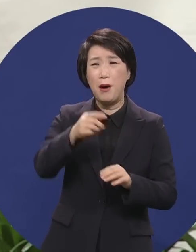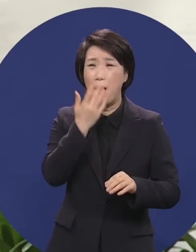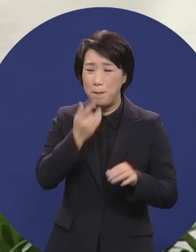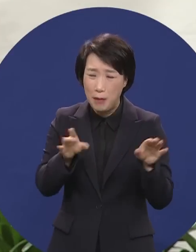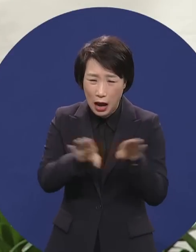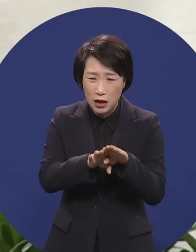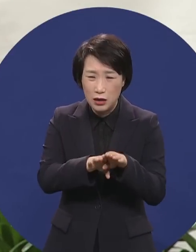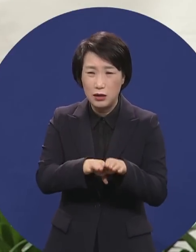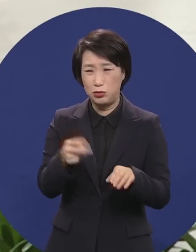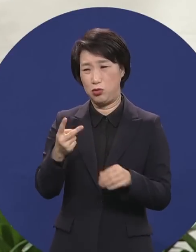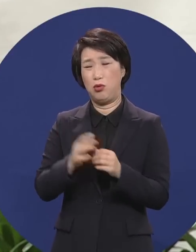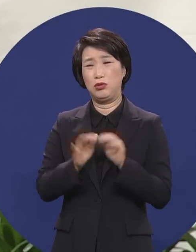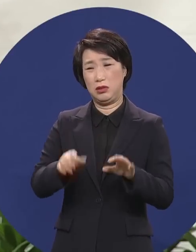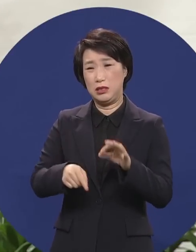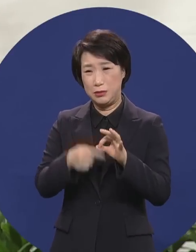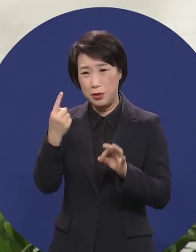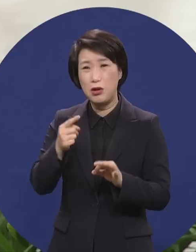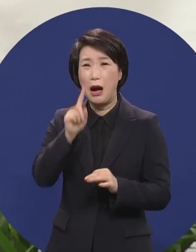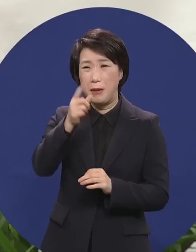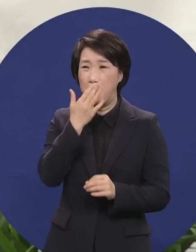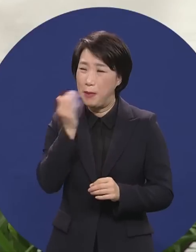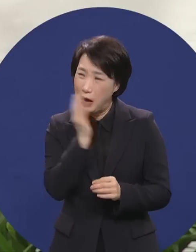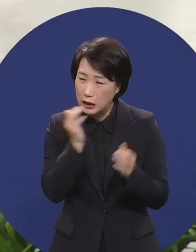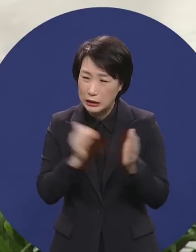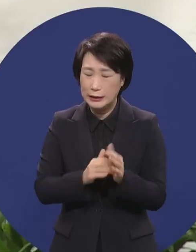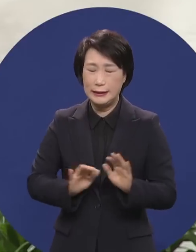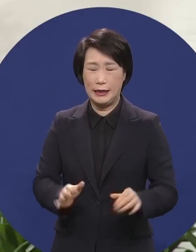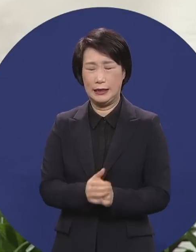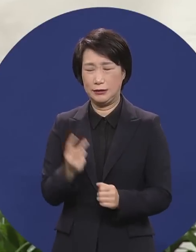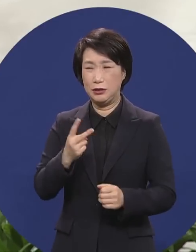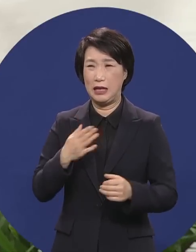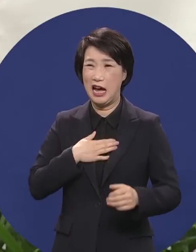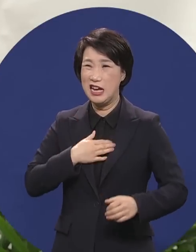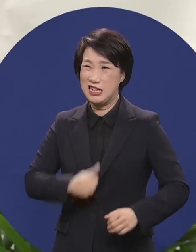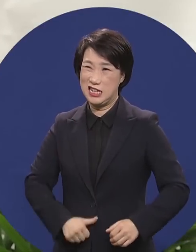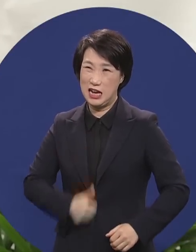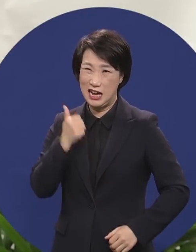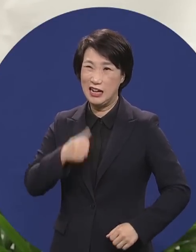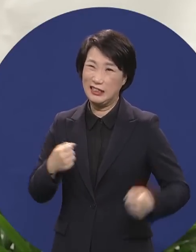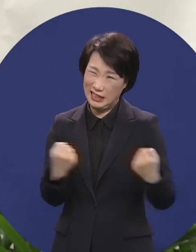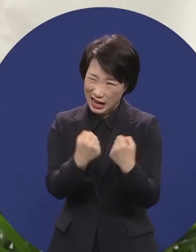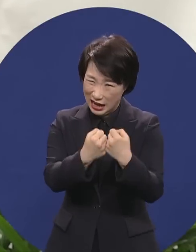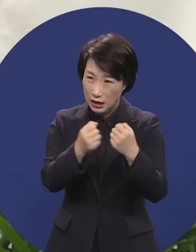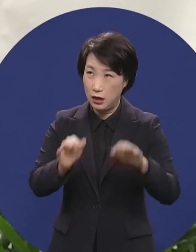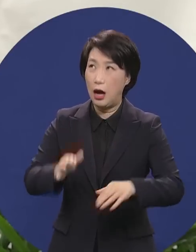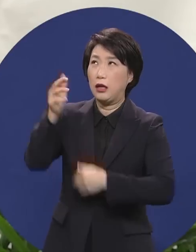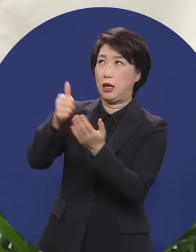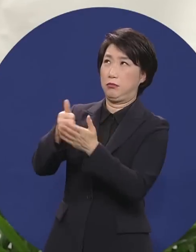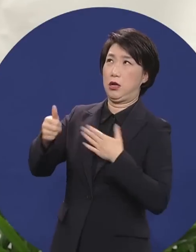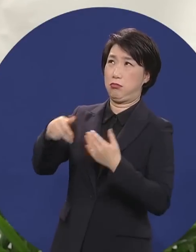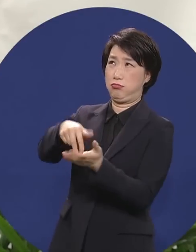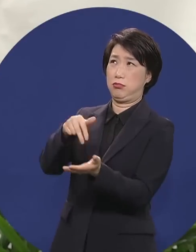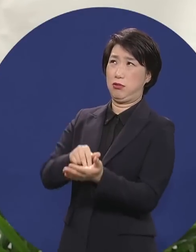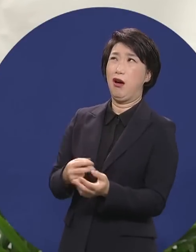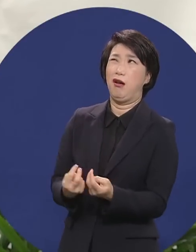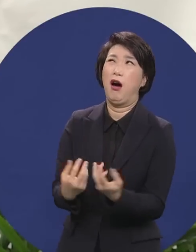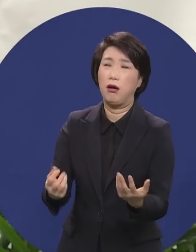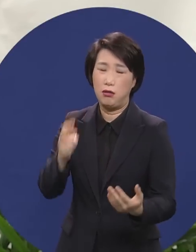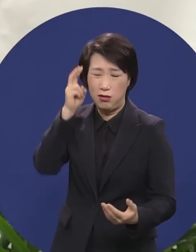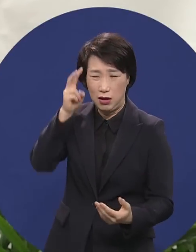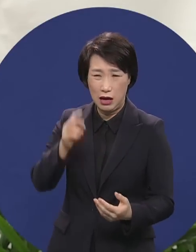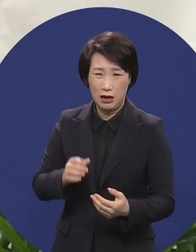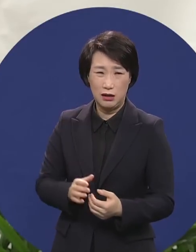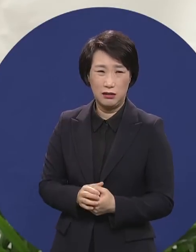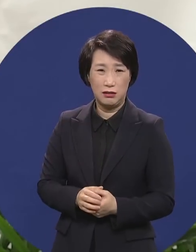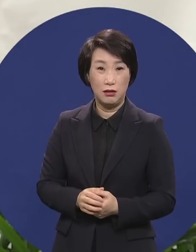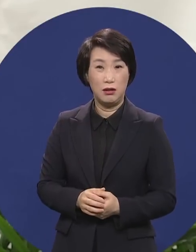나갔다고 11조 한 번 떼먹었다고 내가 성질나서 싸움 좀 했다고 하나님도 나 같으면 어떡하고 그러나. 어떻게 그냥 하나님도